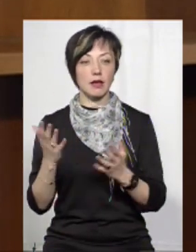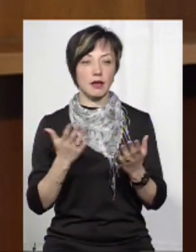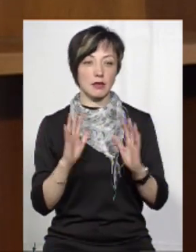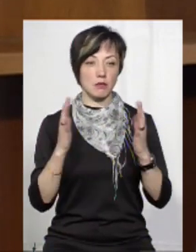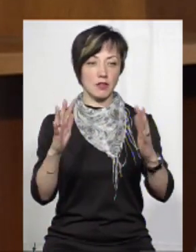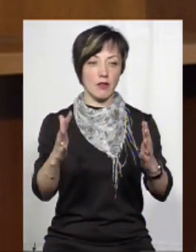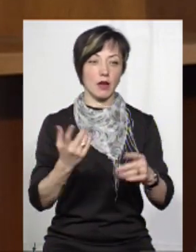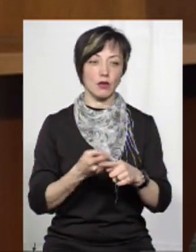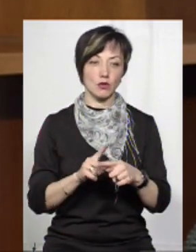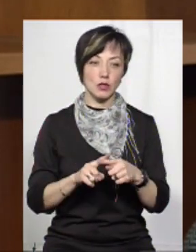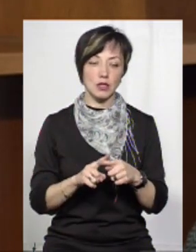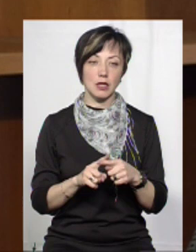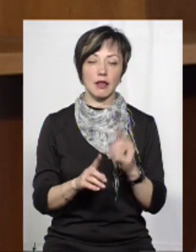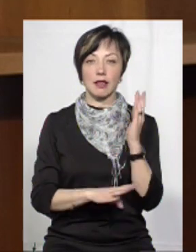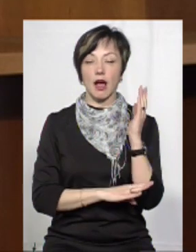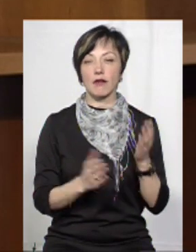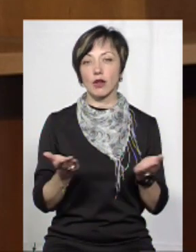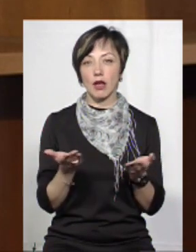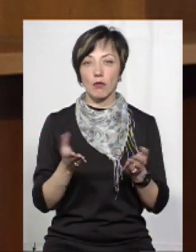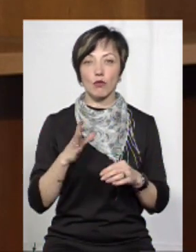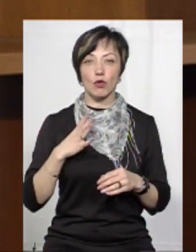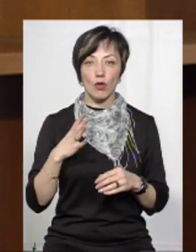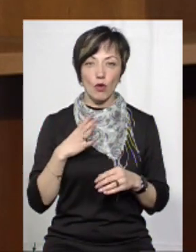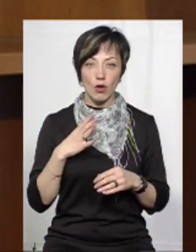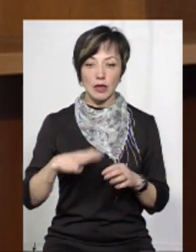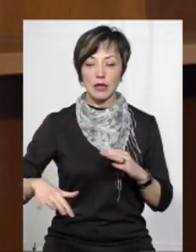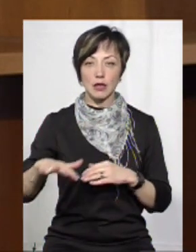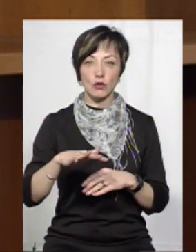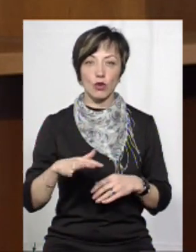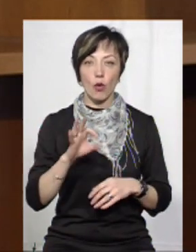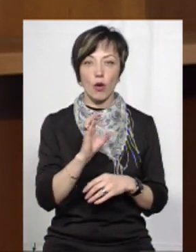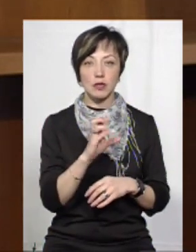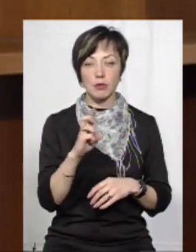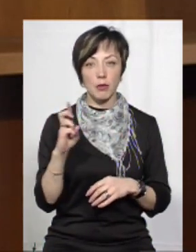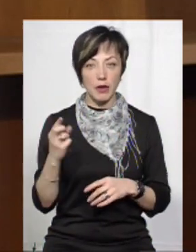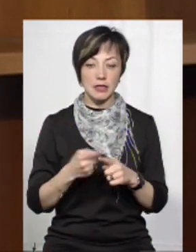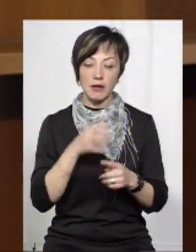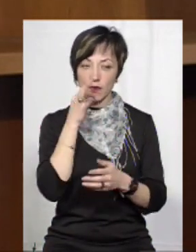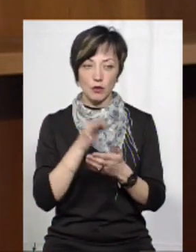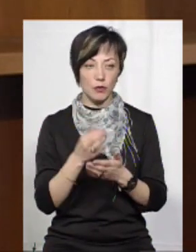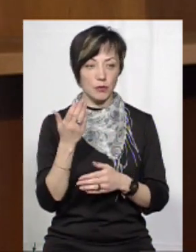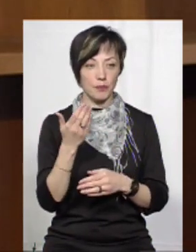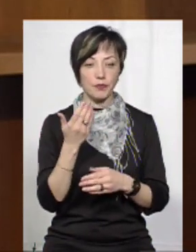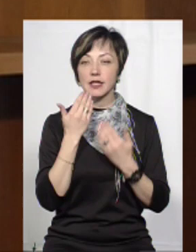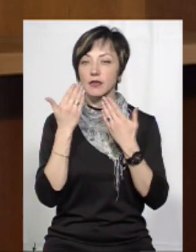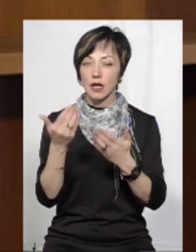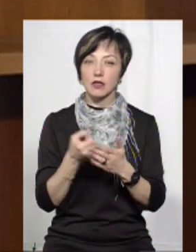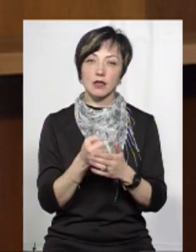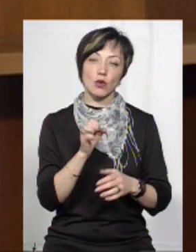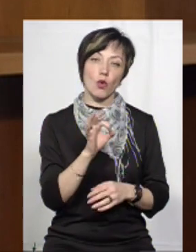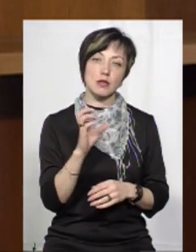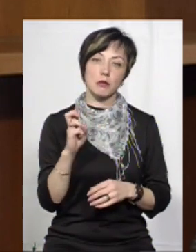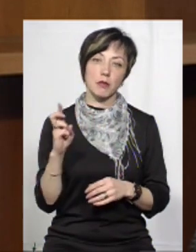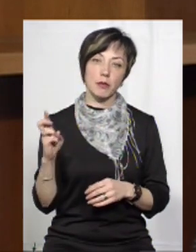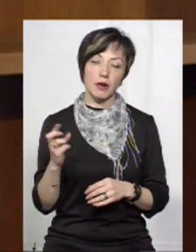сквер. Якщо це, наприклад, дерево, яке було на території ОСББ, то це, відповідно, треба звертатися вже до ОСББ,